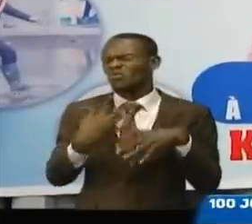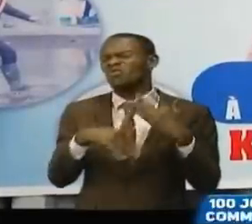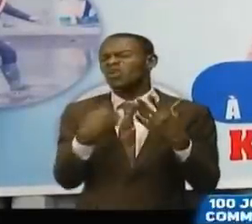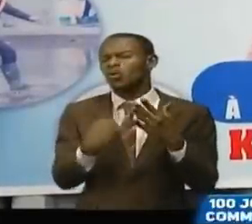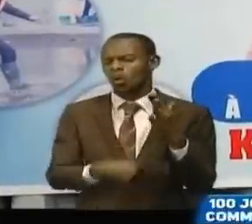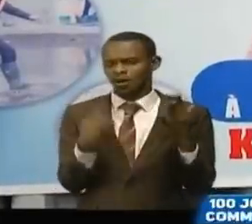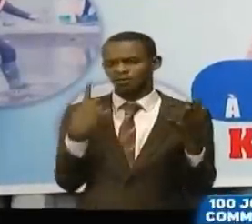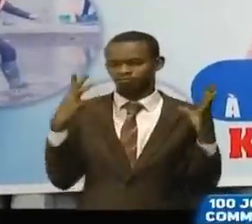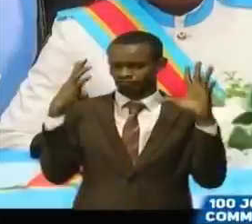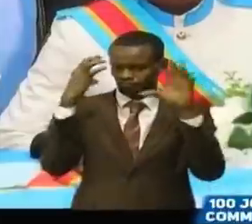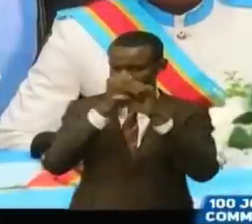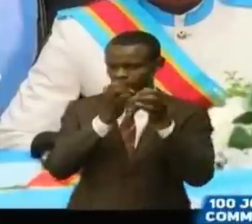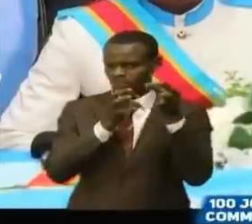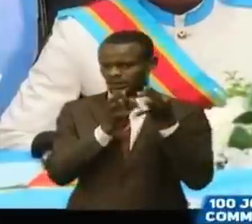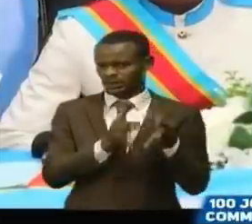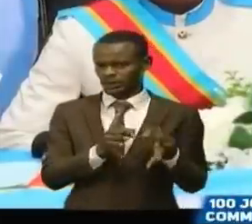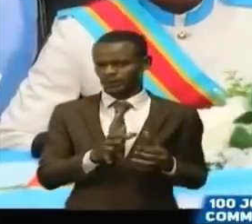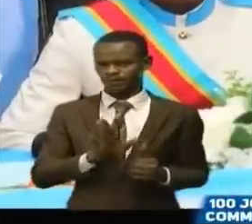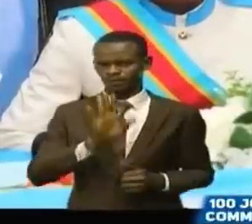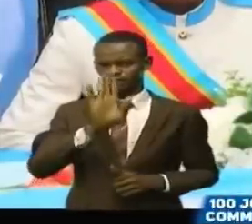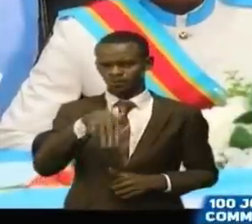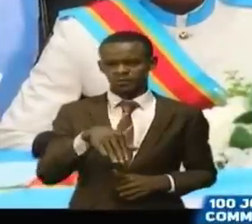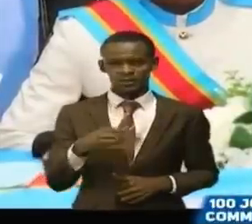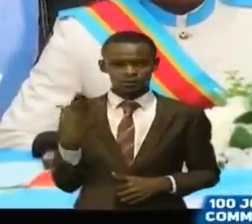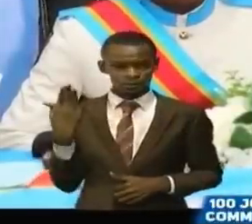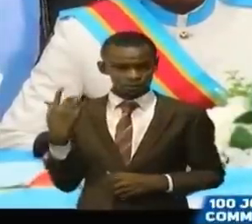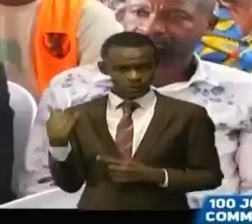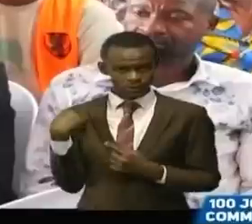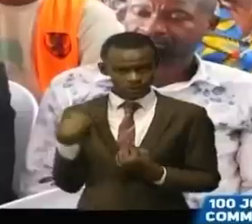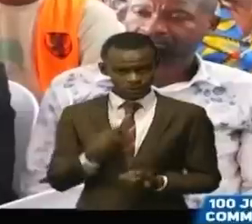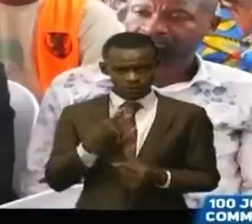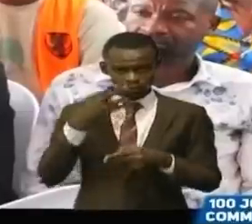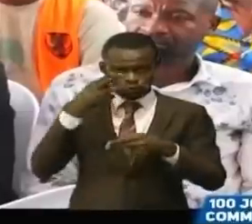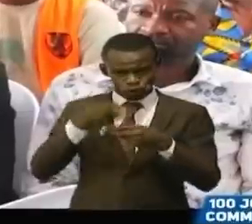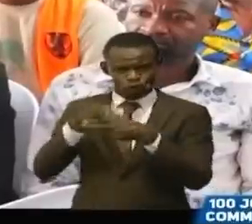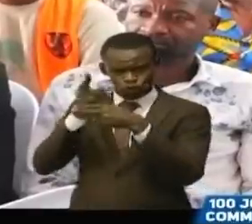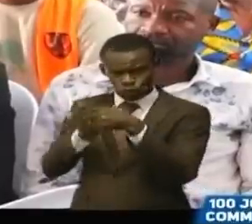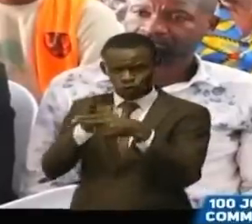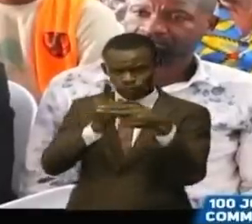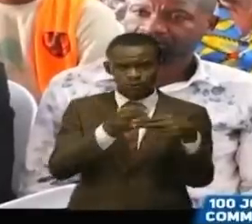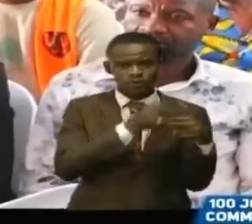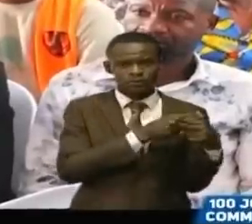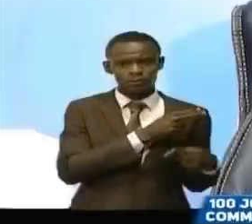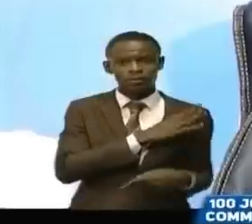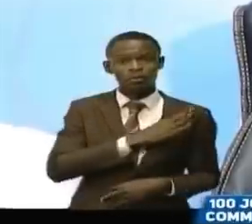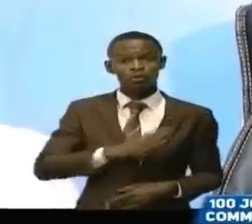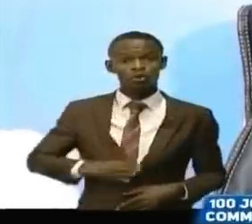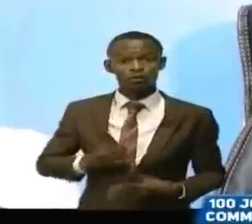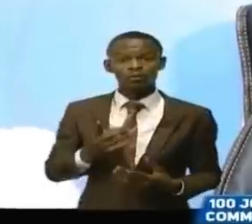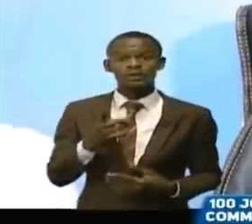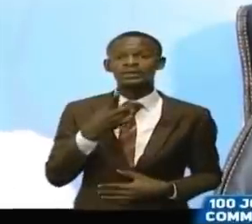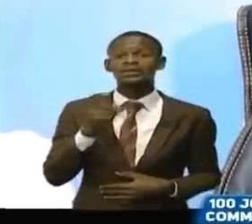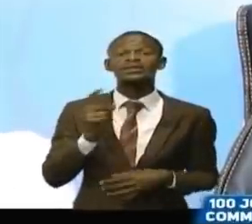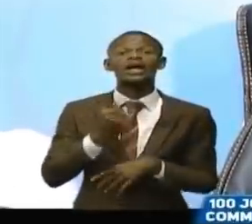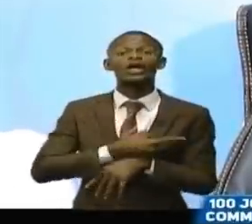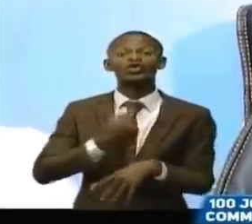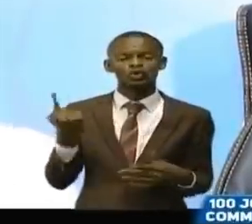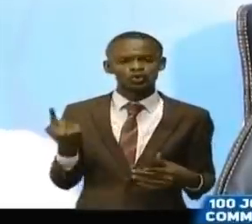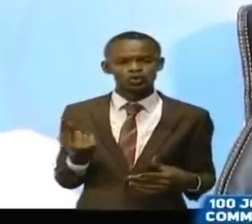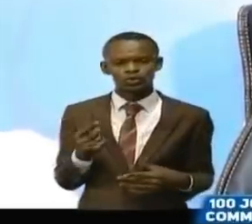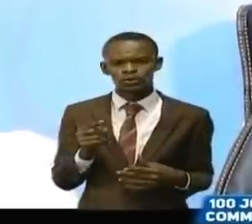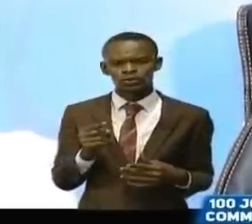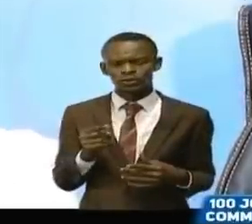Les bourgmestres nommés récemment totalisent 100 jours depuis leur prise de fonction. Parmi les missions leur confiées, la lutte